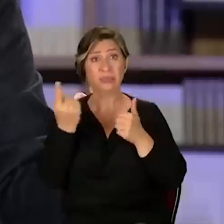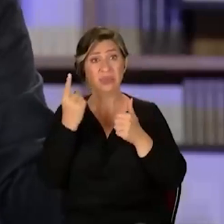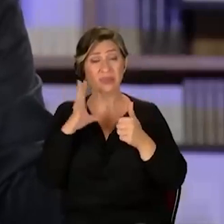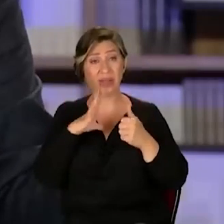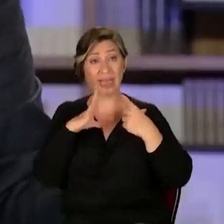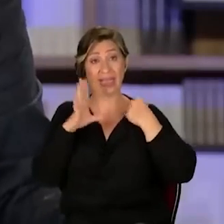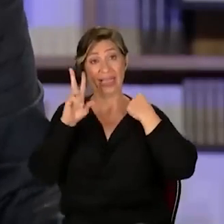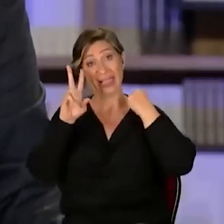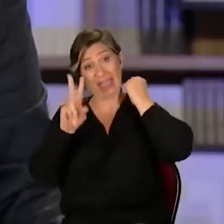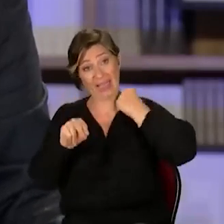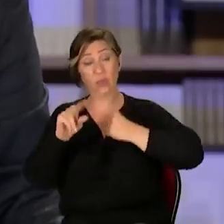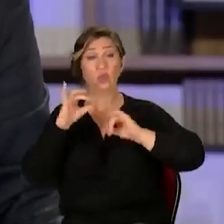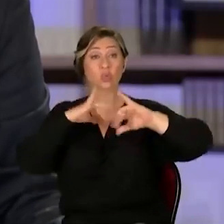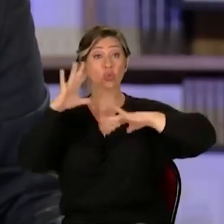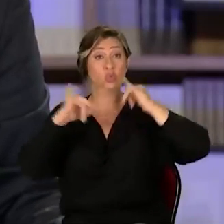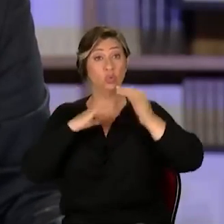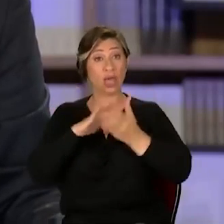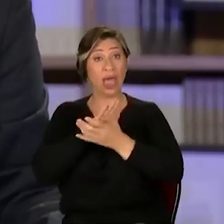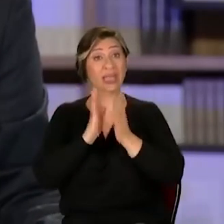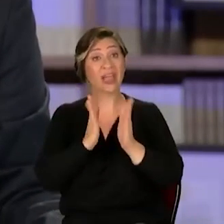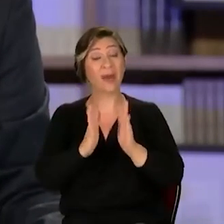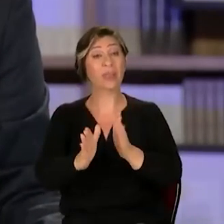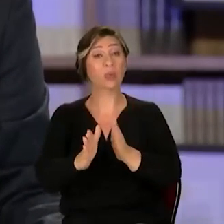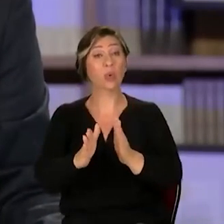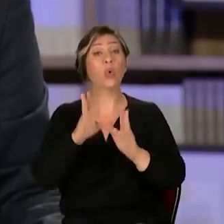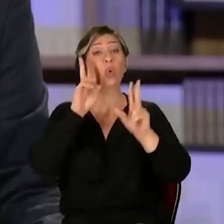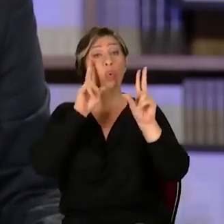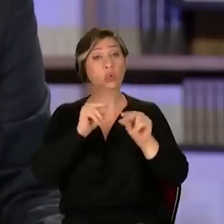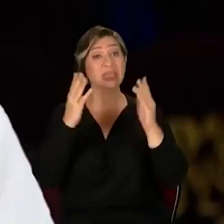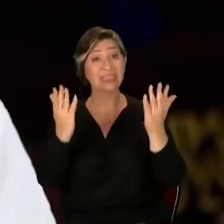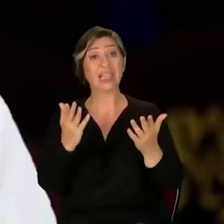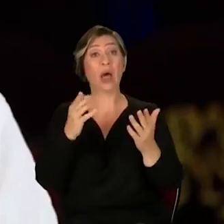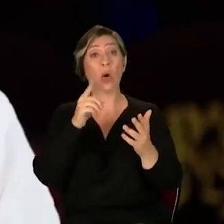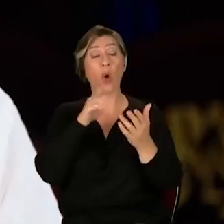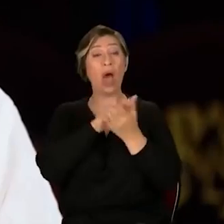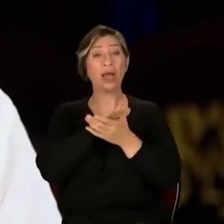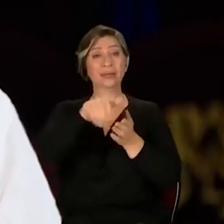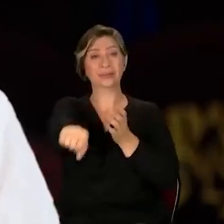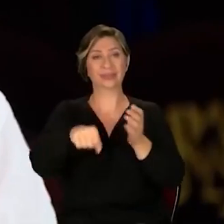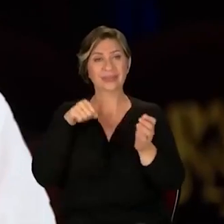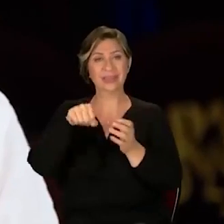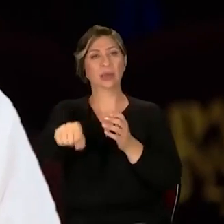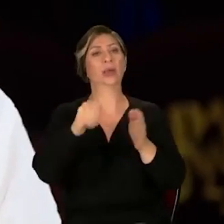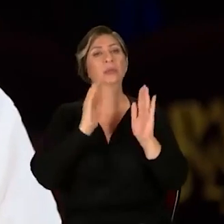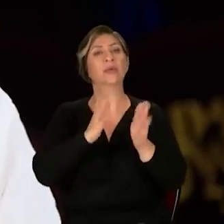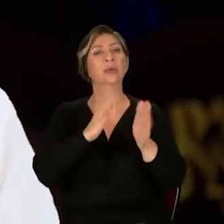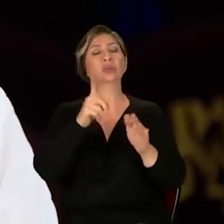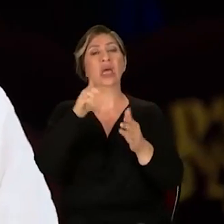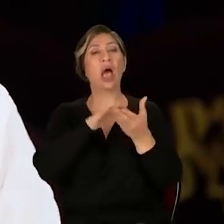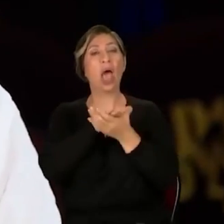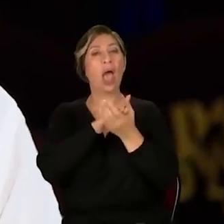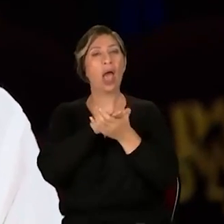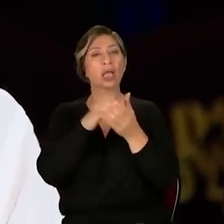Çünkü yattığınız zaman huzursuz bacak devam ediyor. Evet. Ya uyusanız da periyodik bacak hareketi olarak devam ediyor. Ve sizin